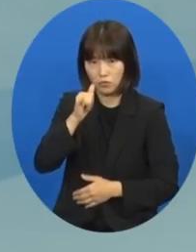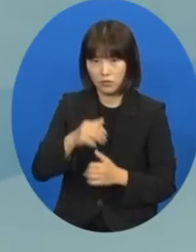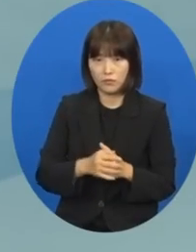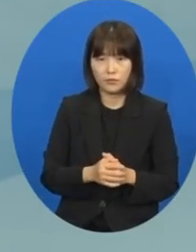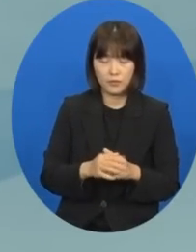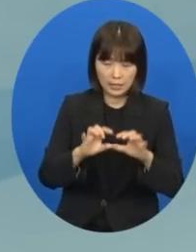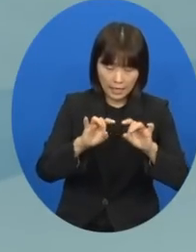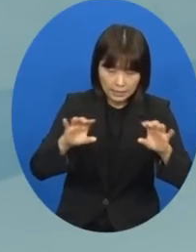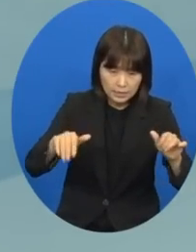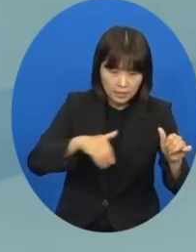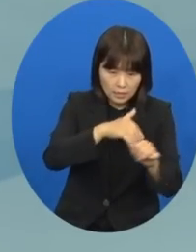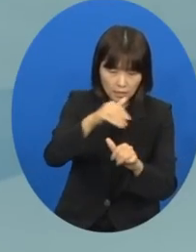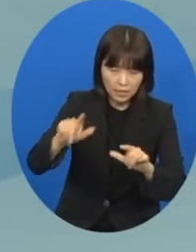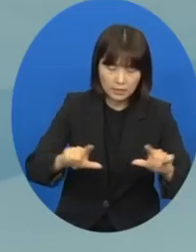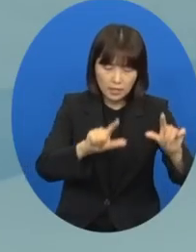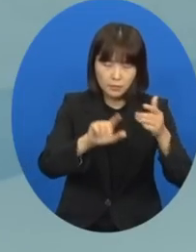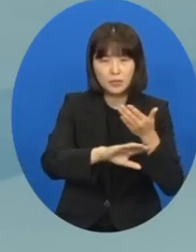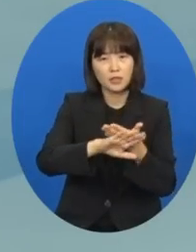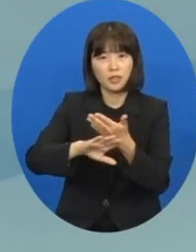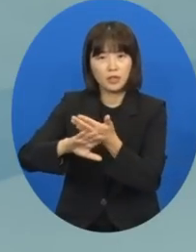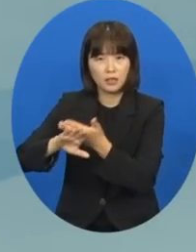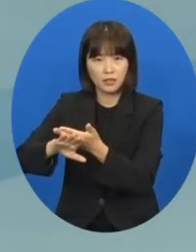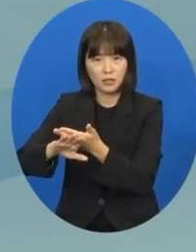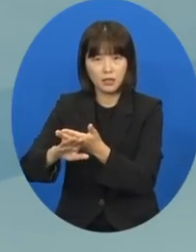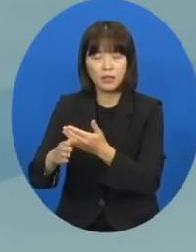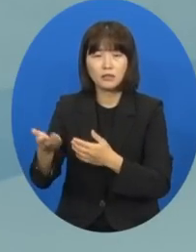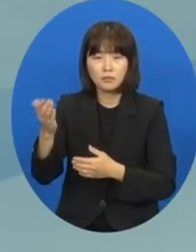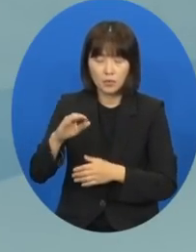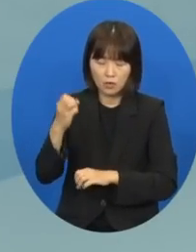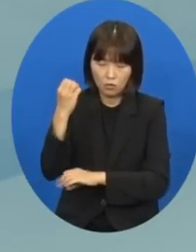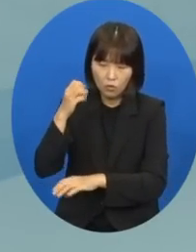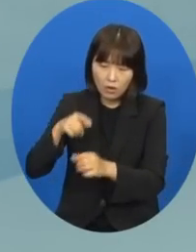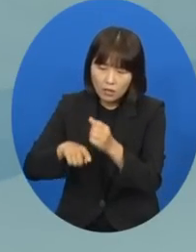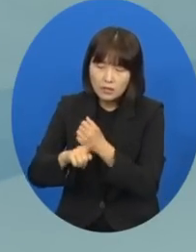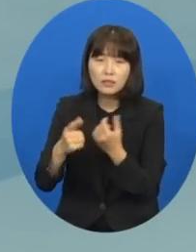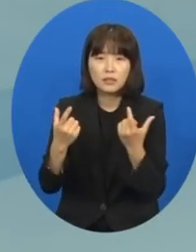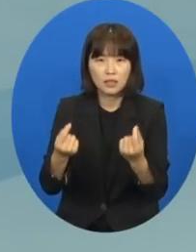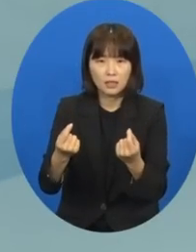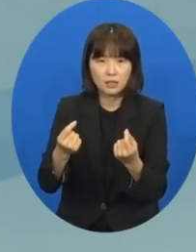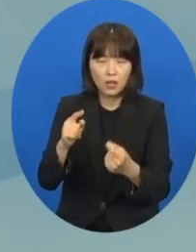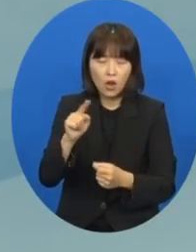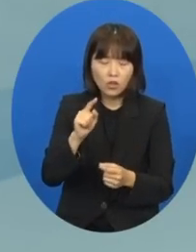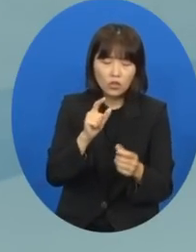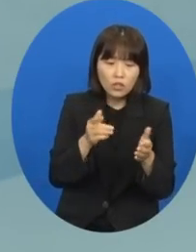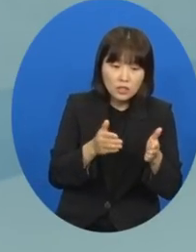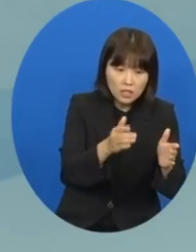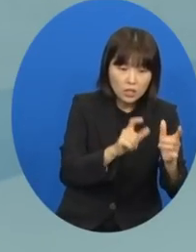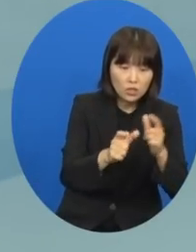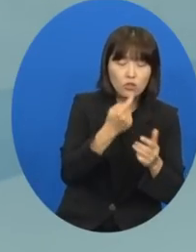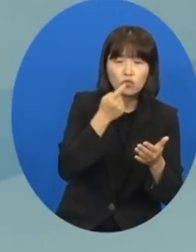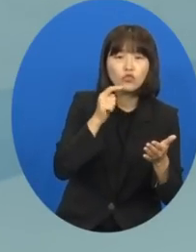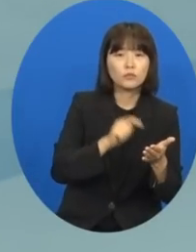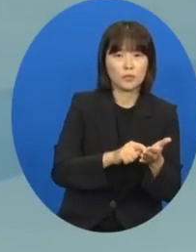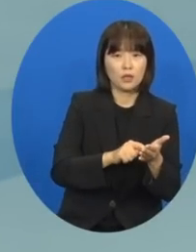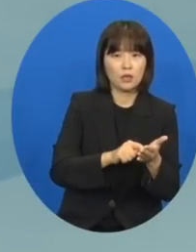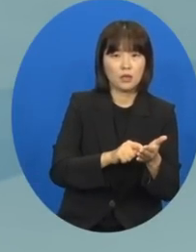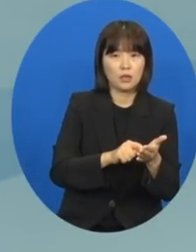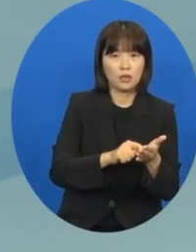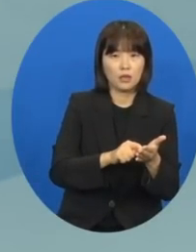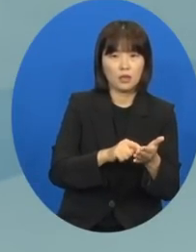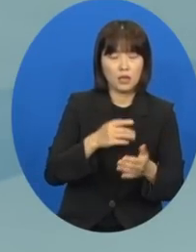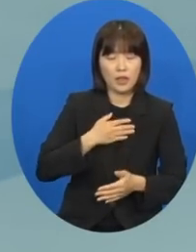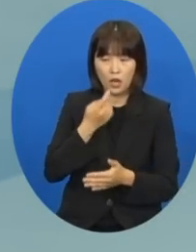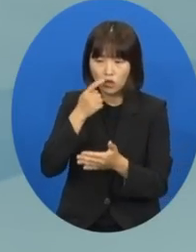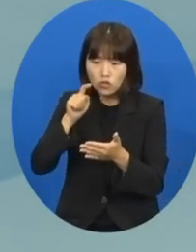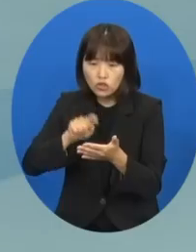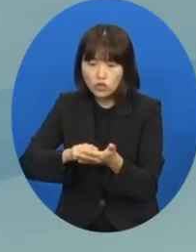상황과 삶마다 다 다르죠. 그러나 원리는 같습니다. 어떤 길이 더 쉬운가, 내가 쉽게 취할 수 있는